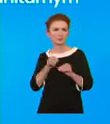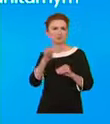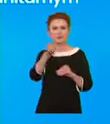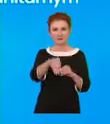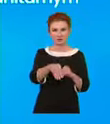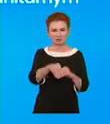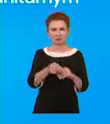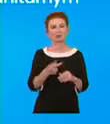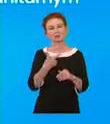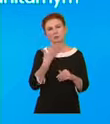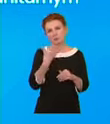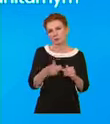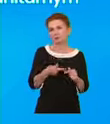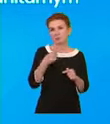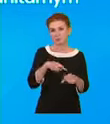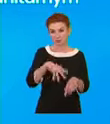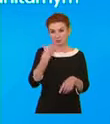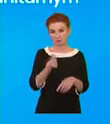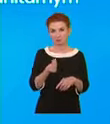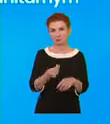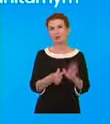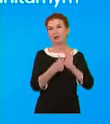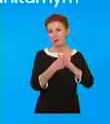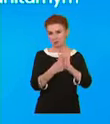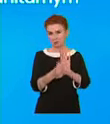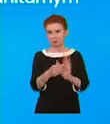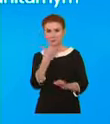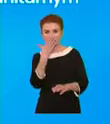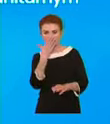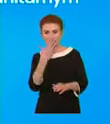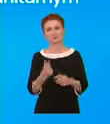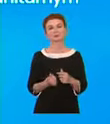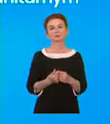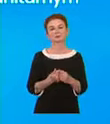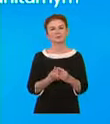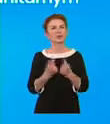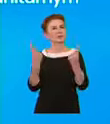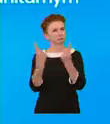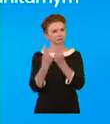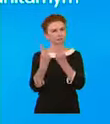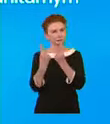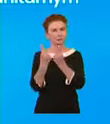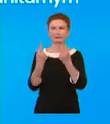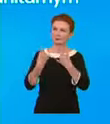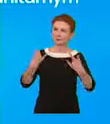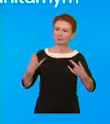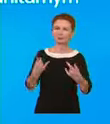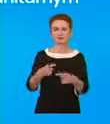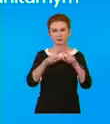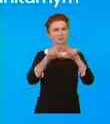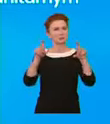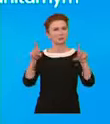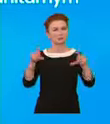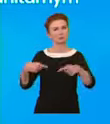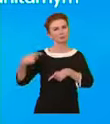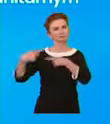przedstawiliśmy to przed świętami, pokazaliśmy, w jaki sposób w zakładach pracy przemysłowych, przede wszystkim przemysłowych zakładach pracy czy